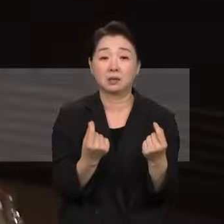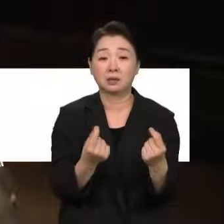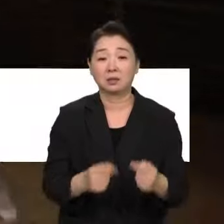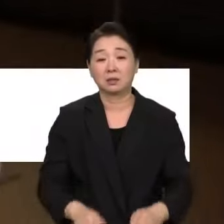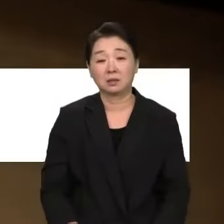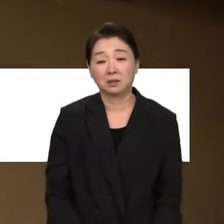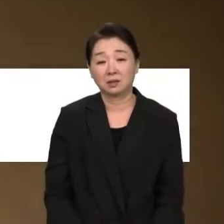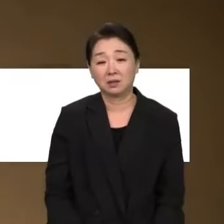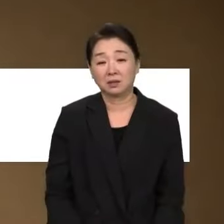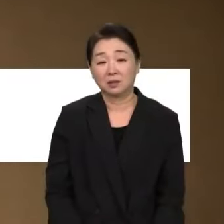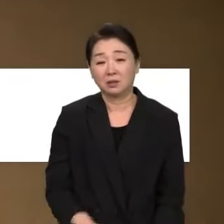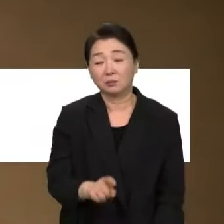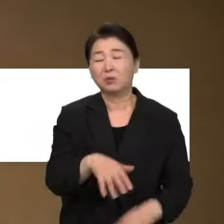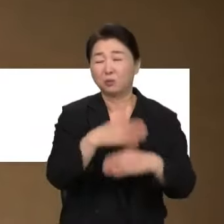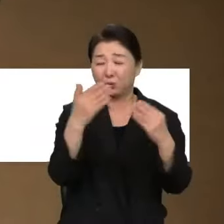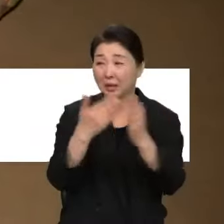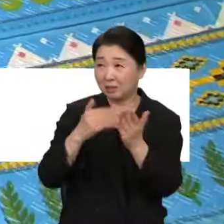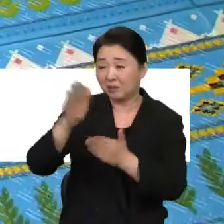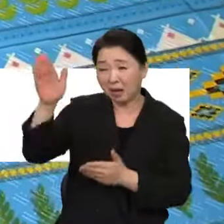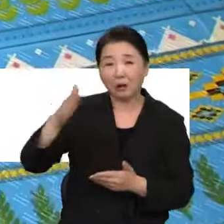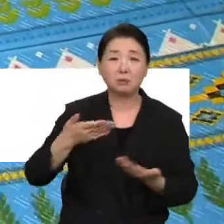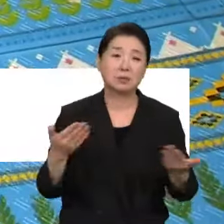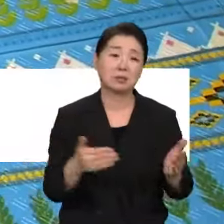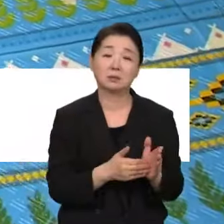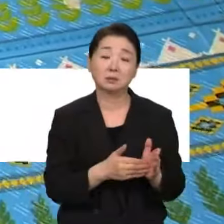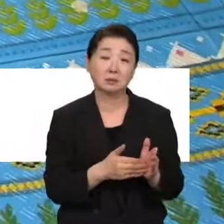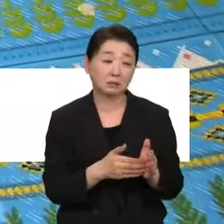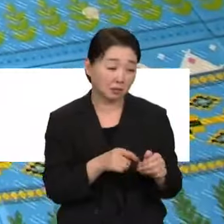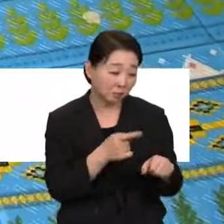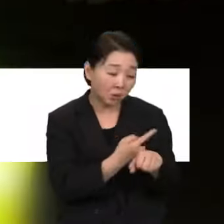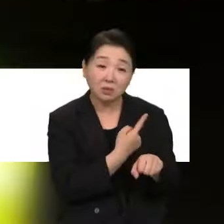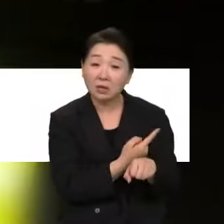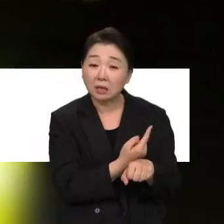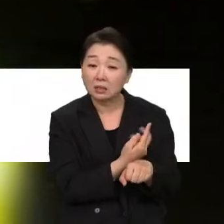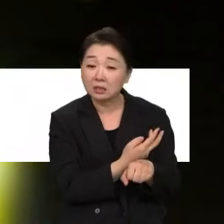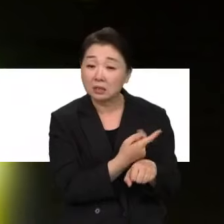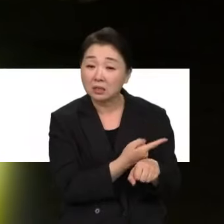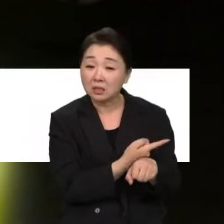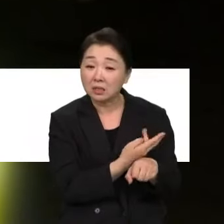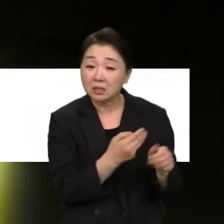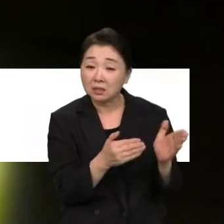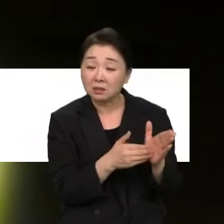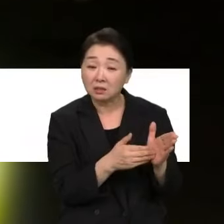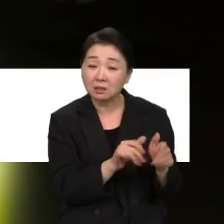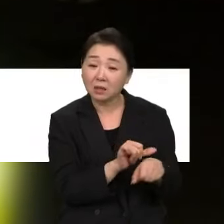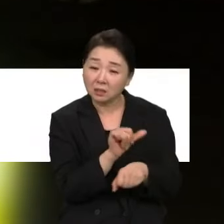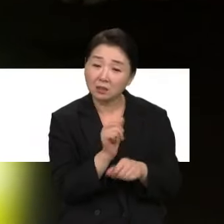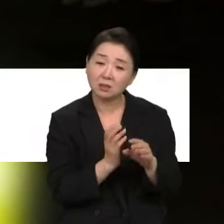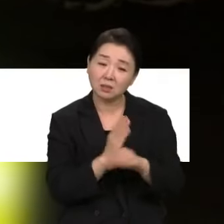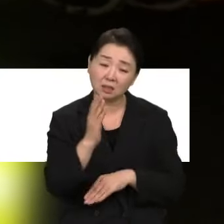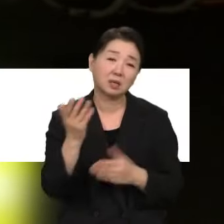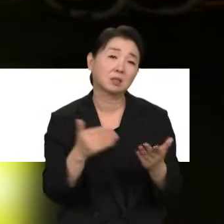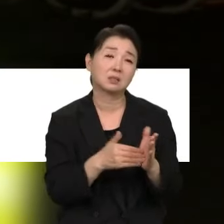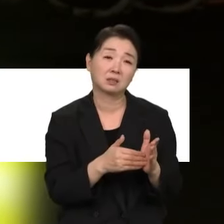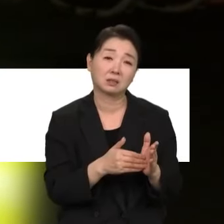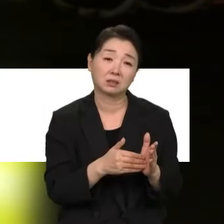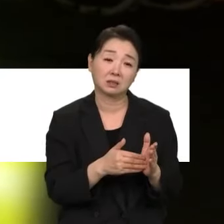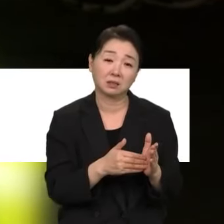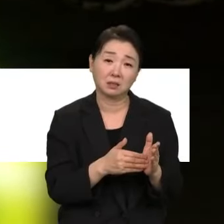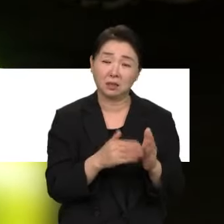다 들어가셔야지 우리가 마무리가 돼요. 몇 시까지 계세요? 근데? 보통 뭐 5시 넘어야 되죠.